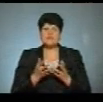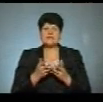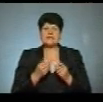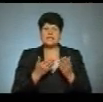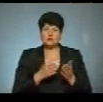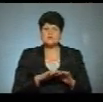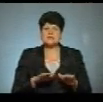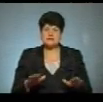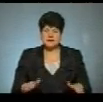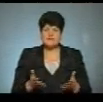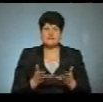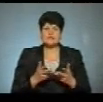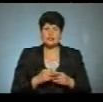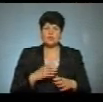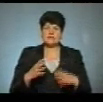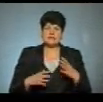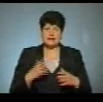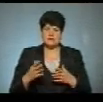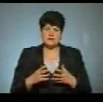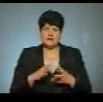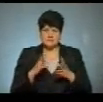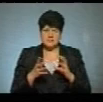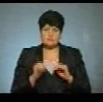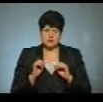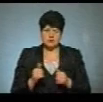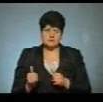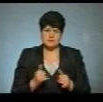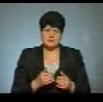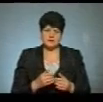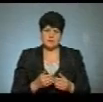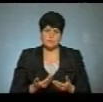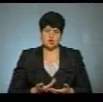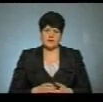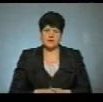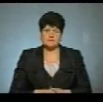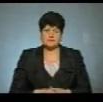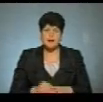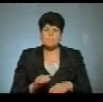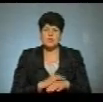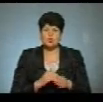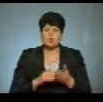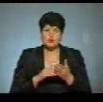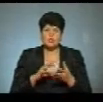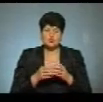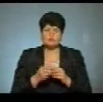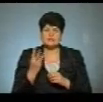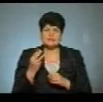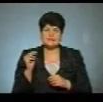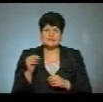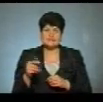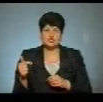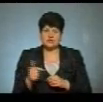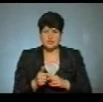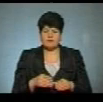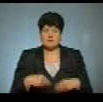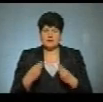кількості дітей, від кількості тренерів, але усіх ми зможемо забезпечити проживання. Благодійну допомогу на суму близько